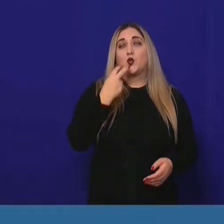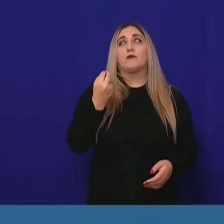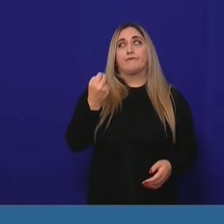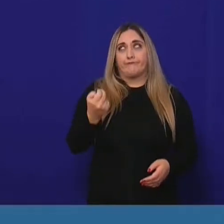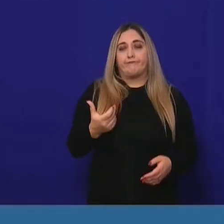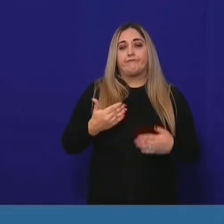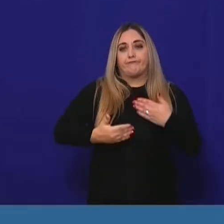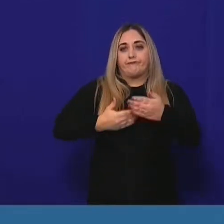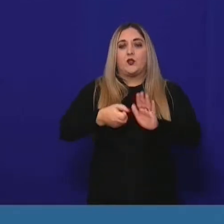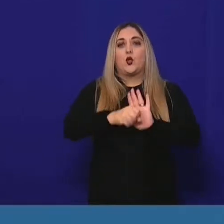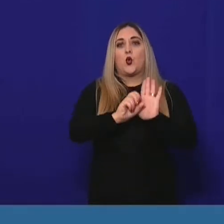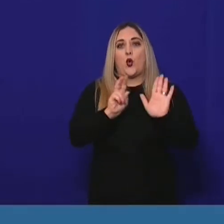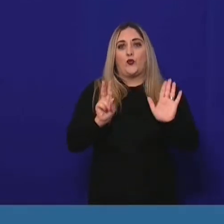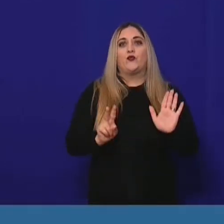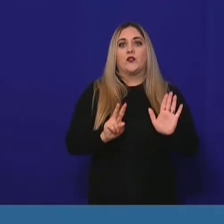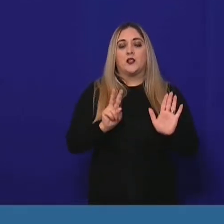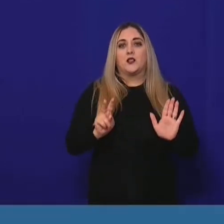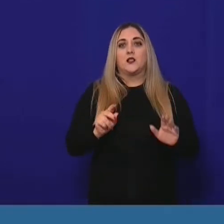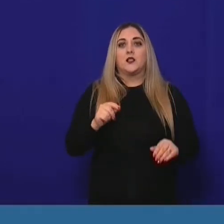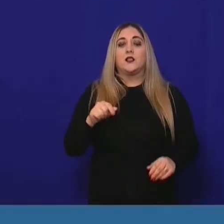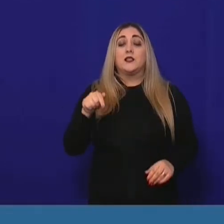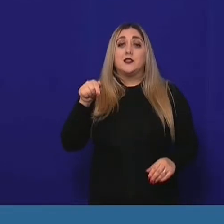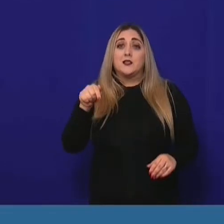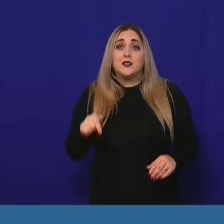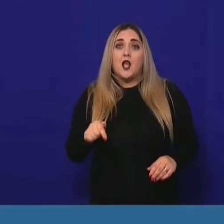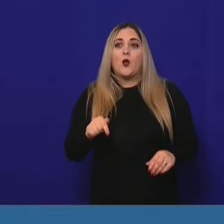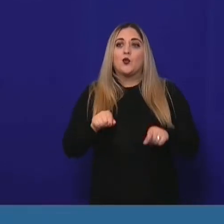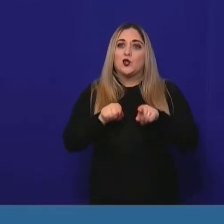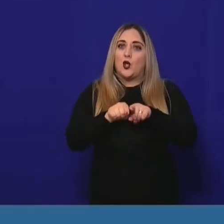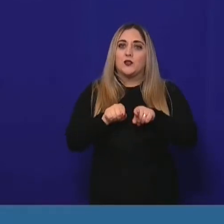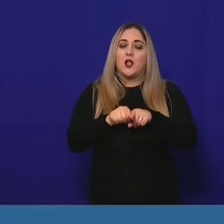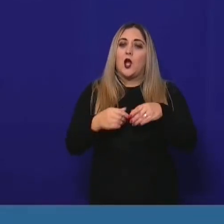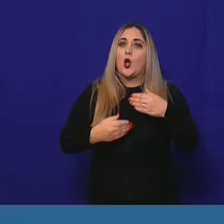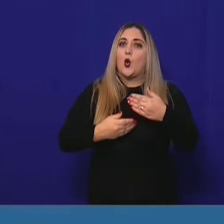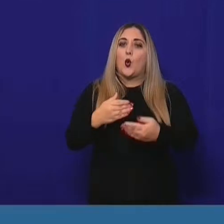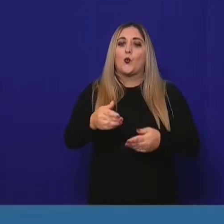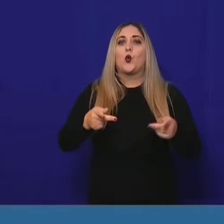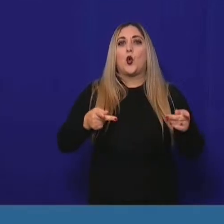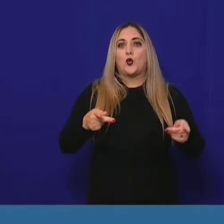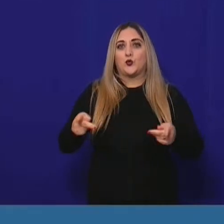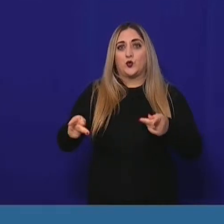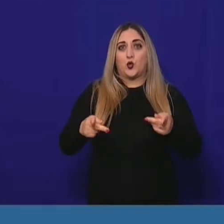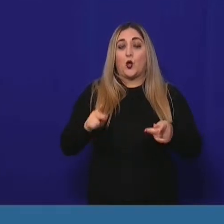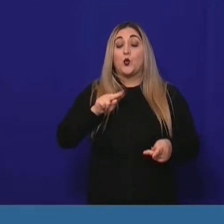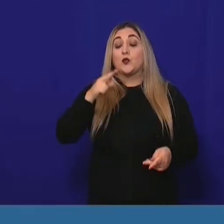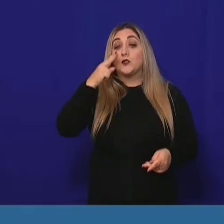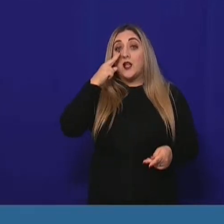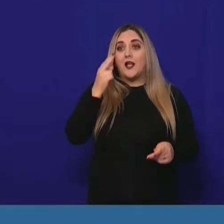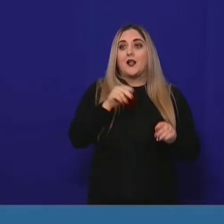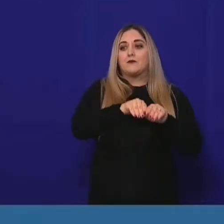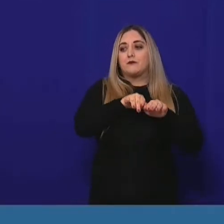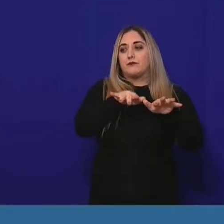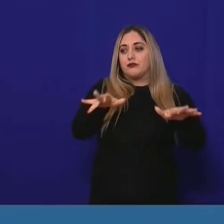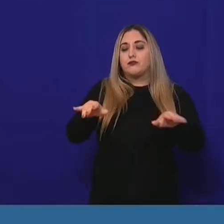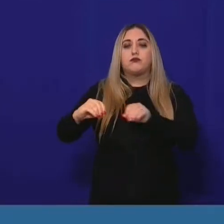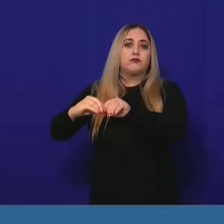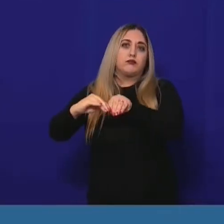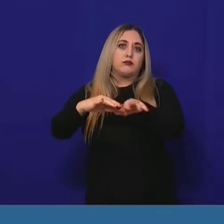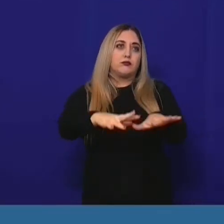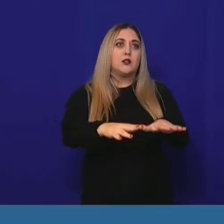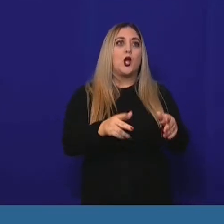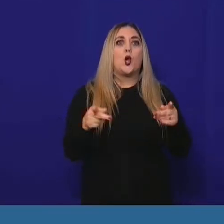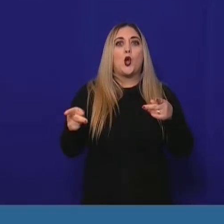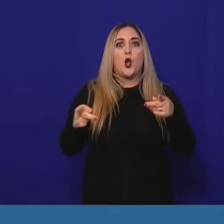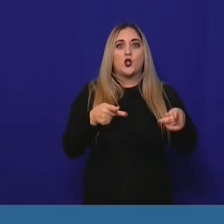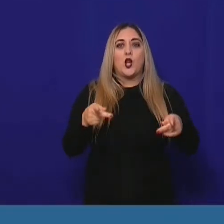ftit każijiet għaddejjin. Dawn ikunu wkoll tara fejn ikun hemm trasmissjoni li tiġi kontrollata